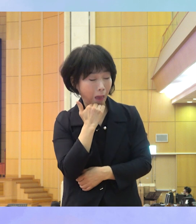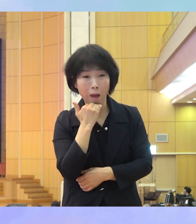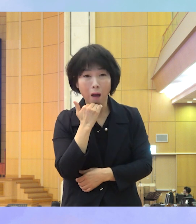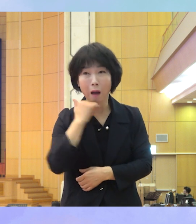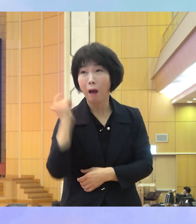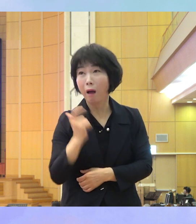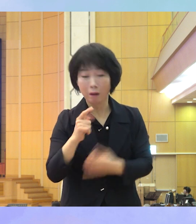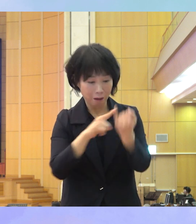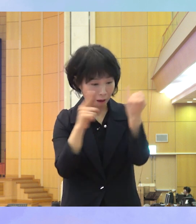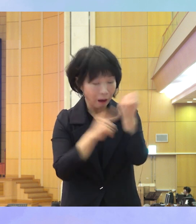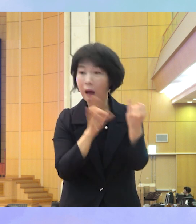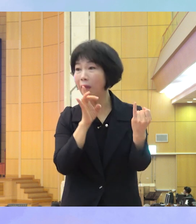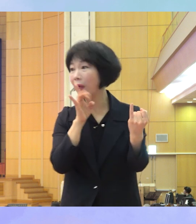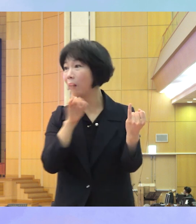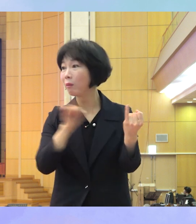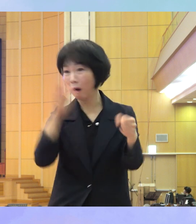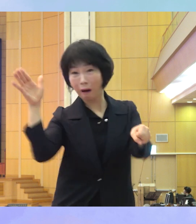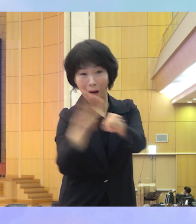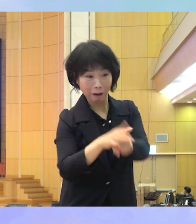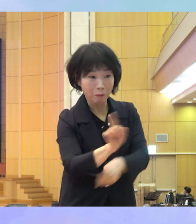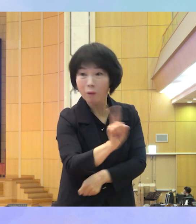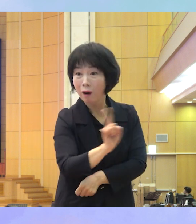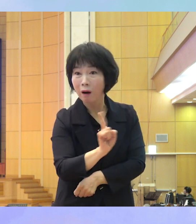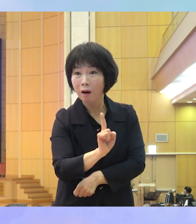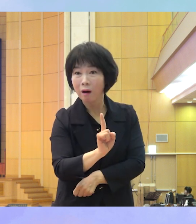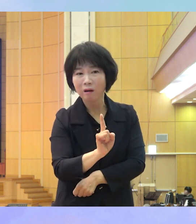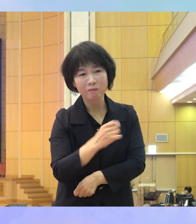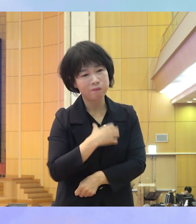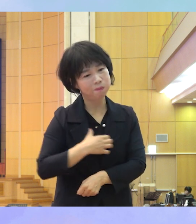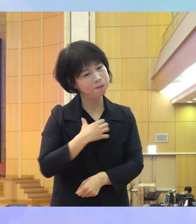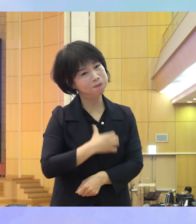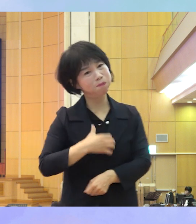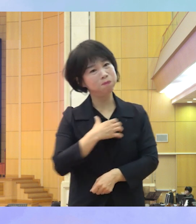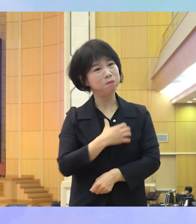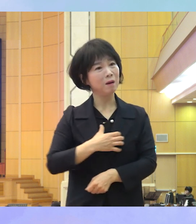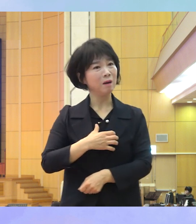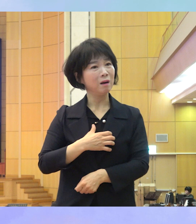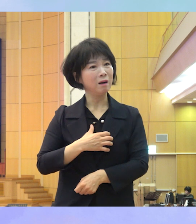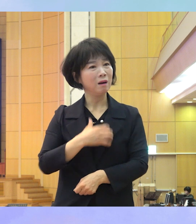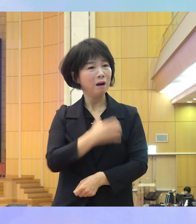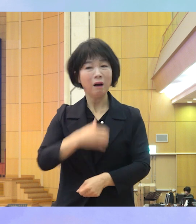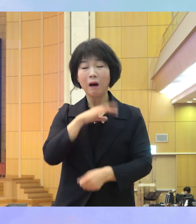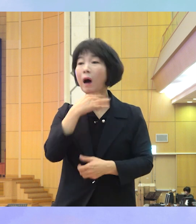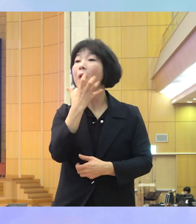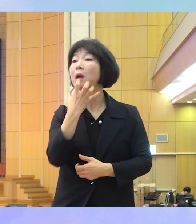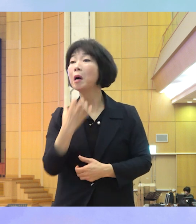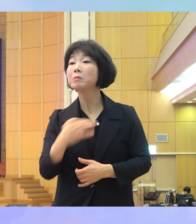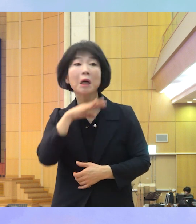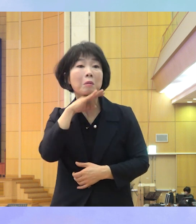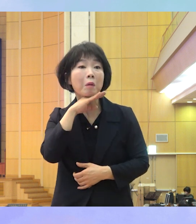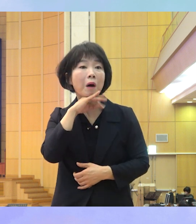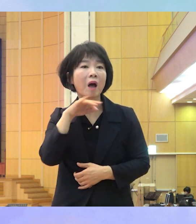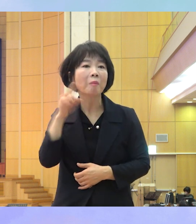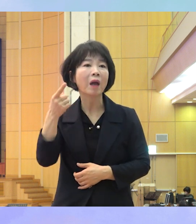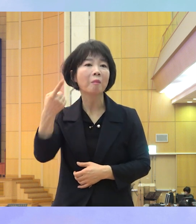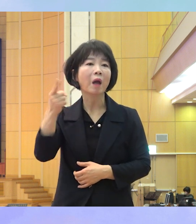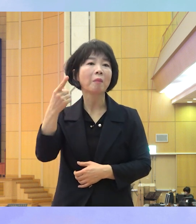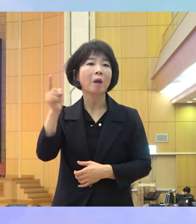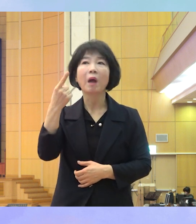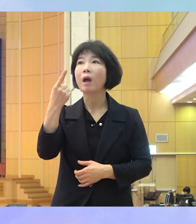보니까 4장 19절에 아브라함은 나이가 100세나 되어 그랬어요.